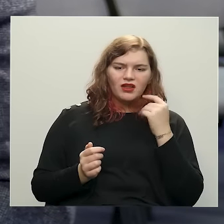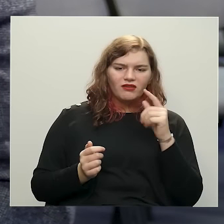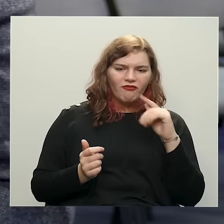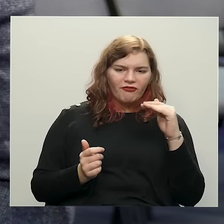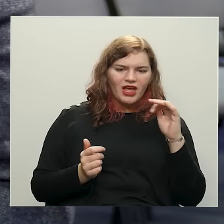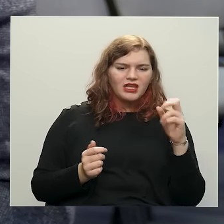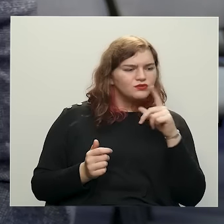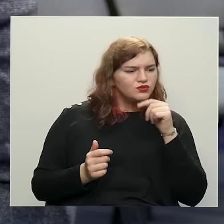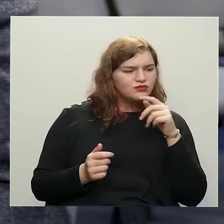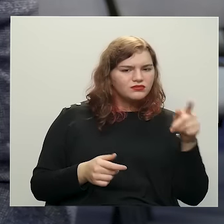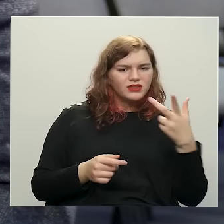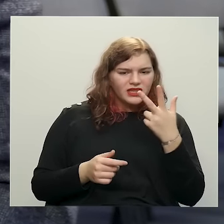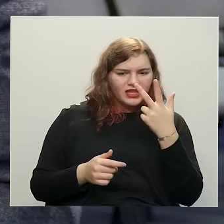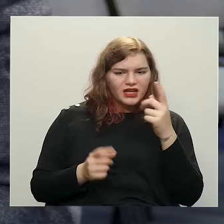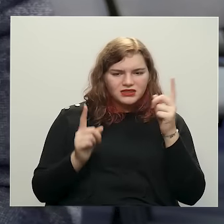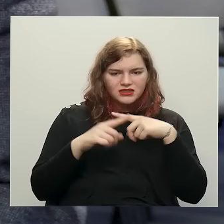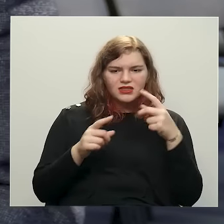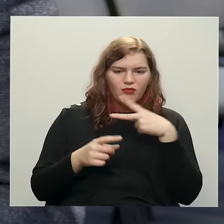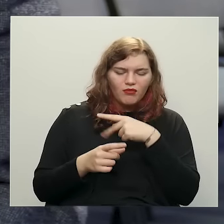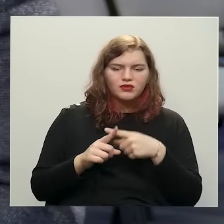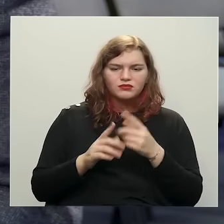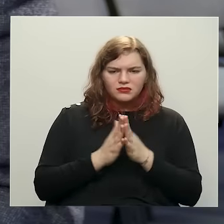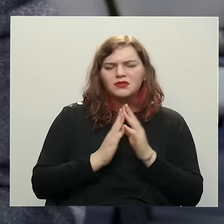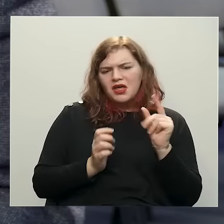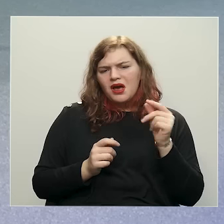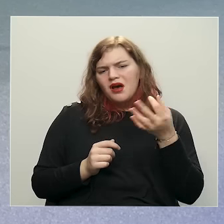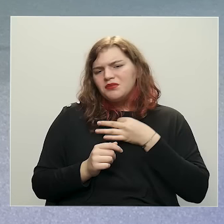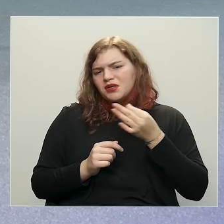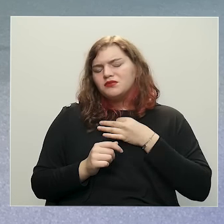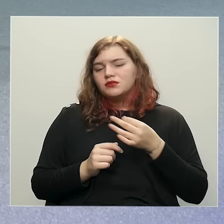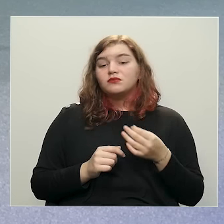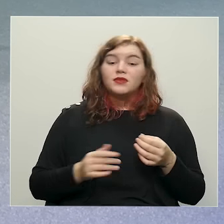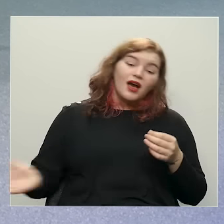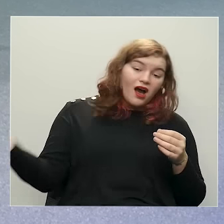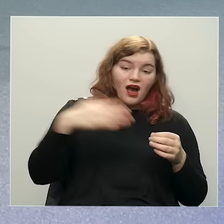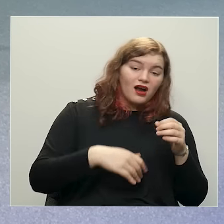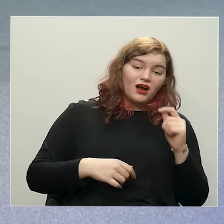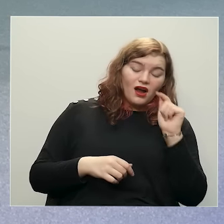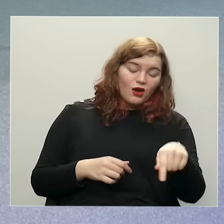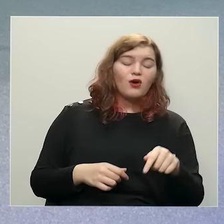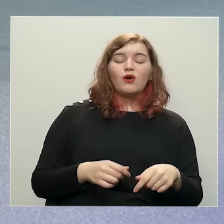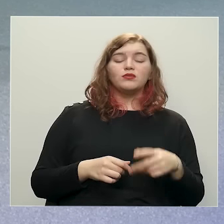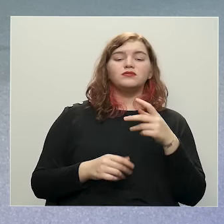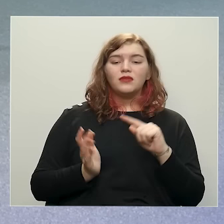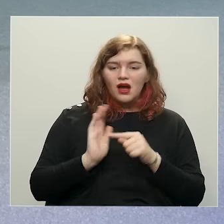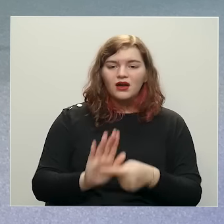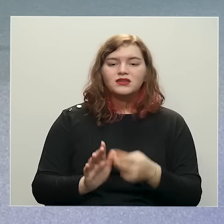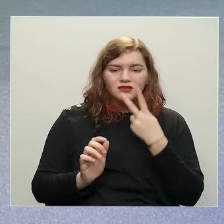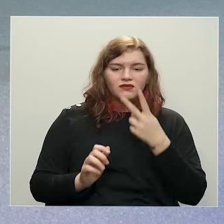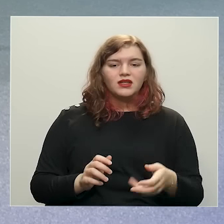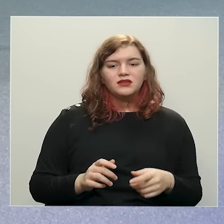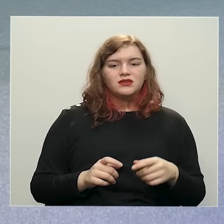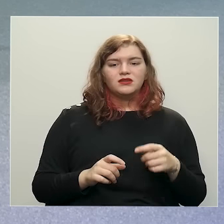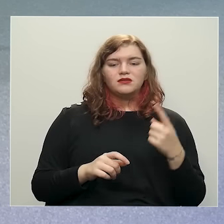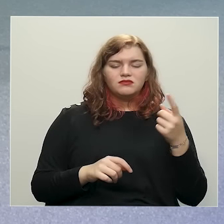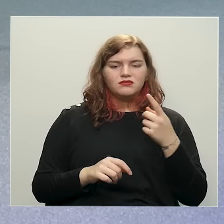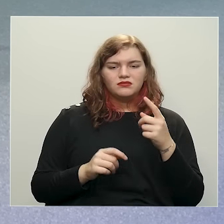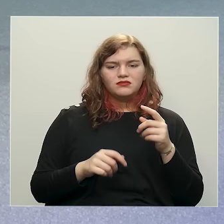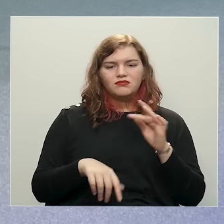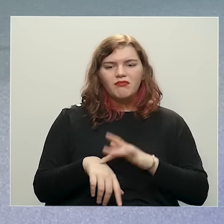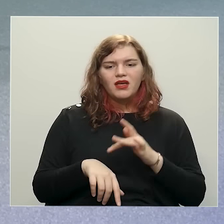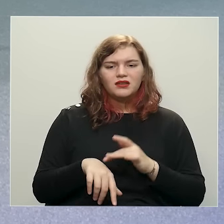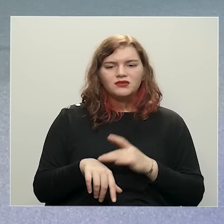Felix, acolo, s-au spus colegii tăi, ba da, mi-au zis. No, aduci fata acolo și vei arăta medicilor ce Dumnezeu avem